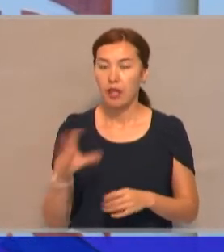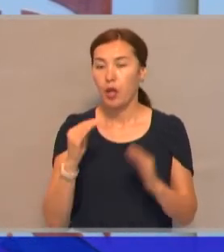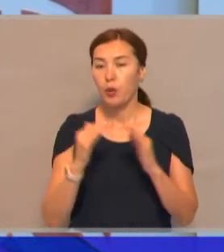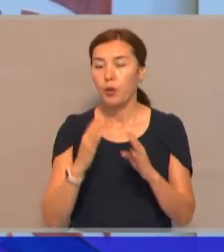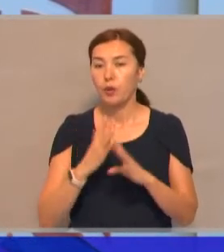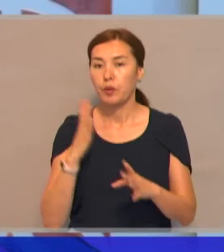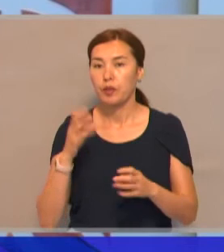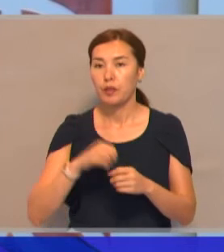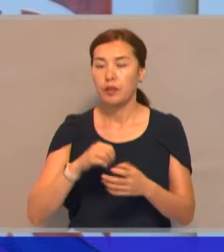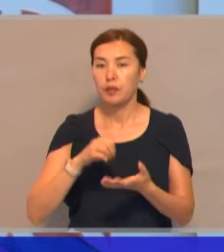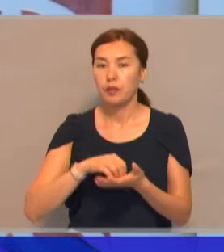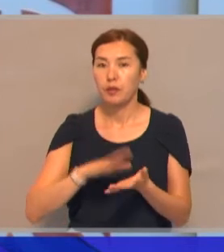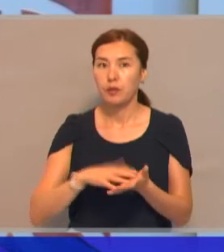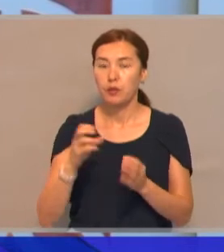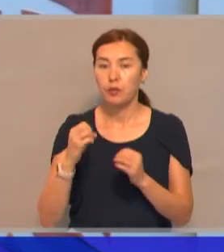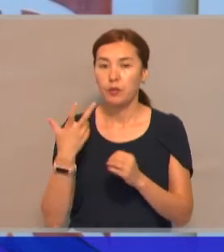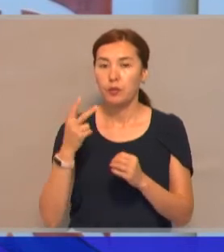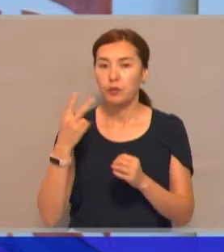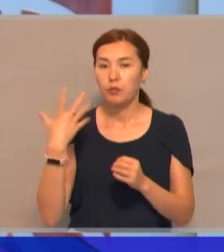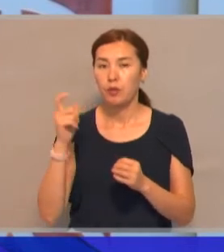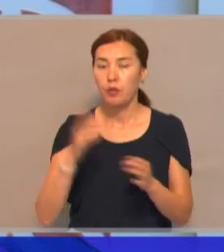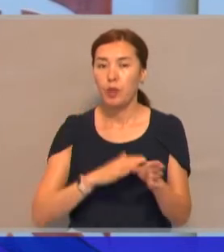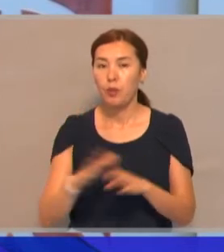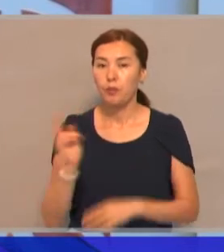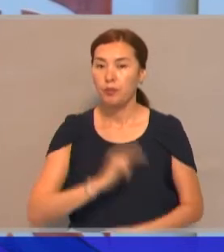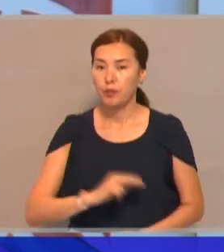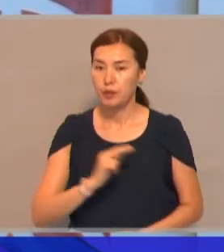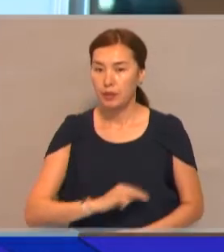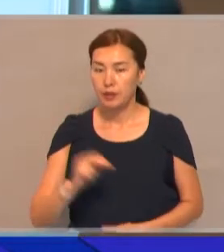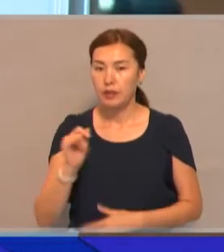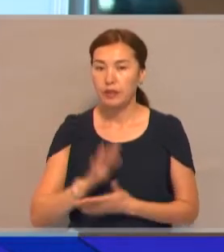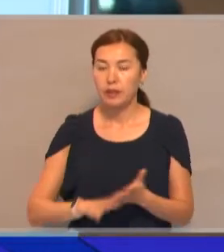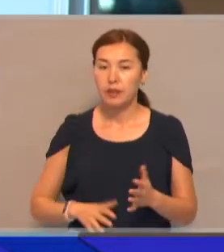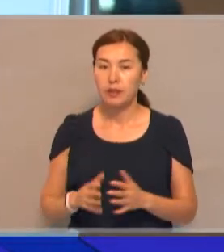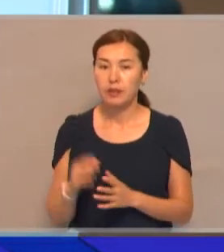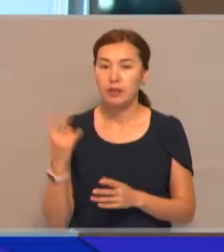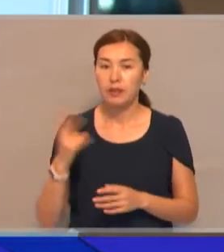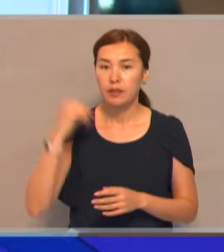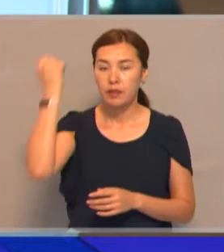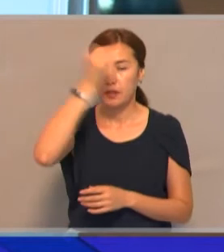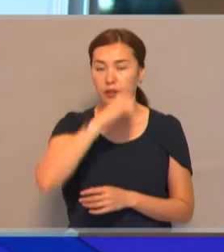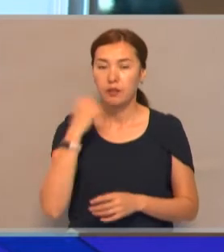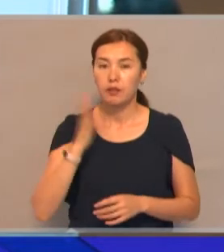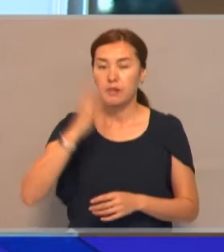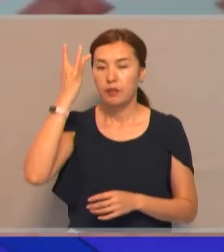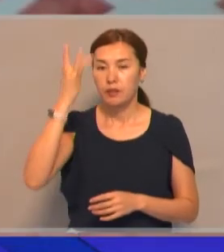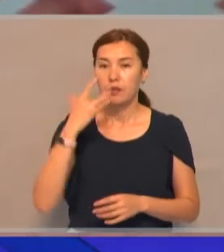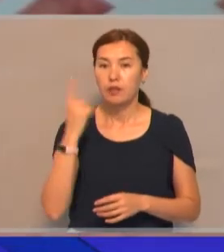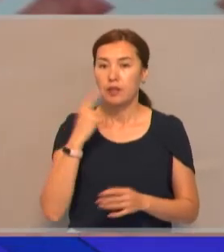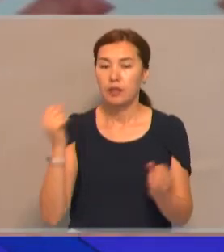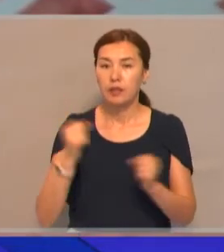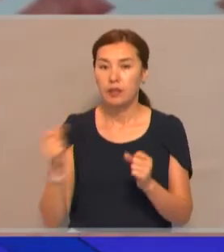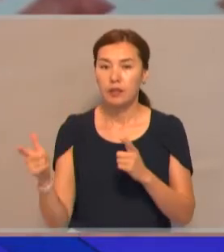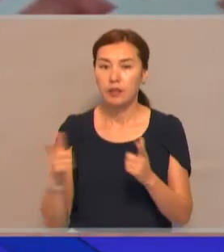тұрғын үй кезегінде тіркеліп тұрған 13025 азаматқа түгендеу жұмыстары жүргізілді. 2 жыл болды. Жаз бойы айтып келемін, ана қысқа